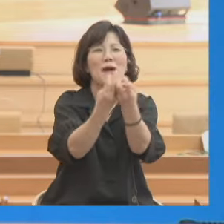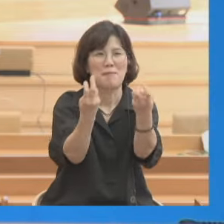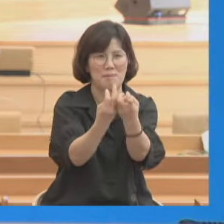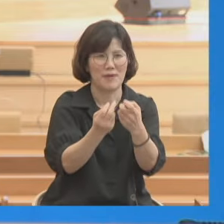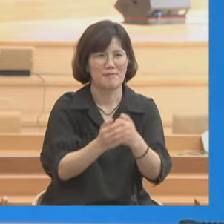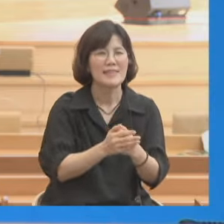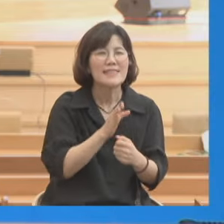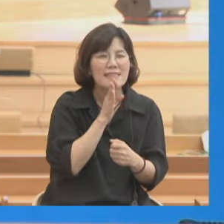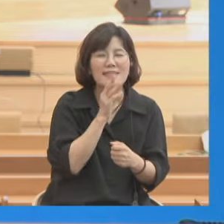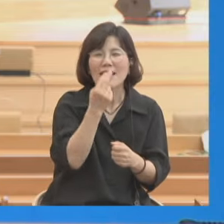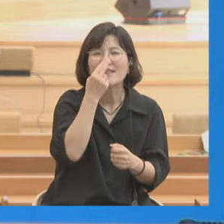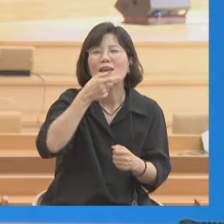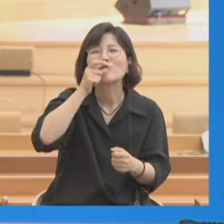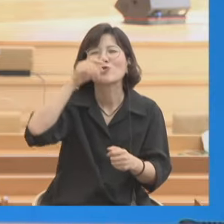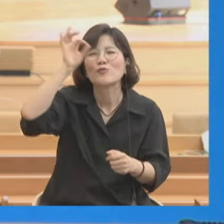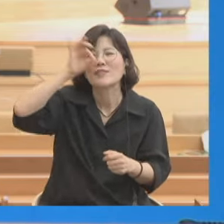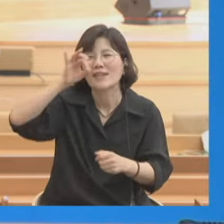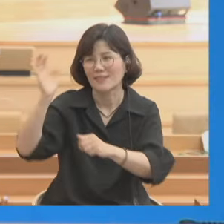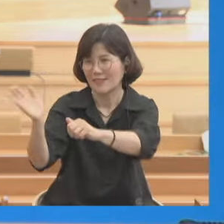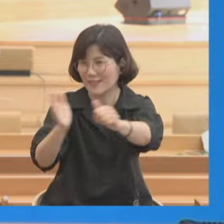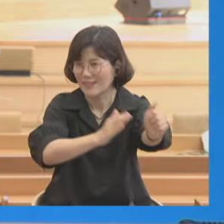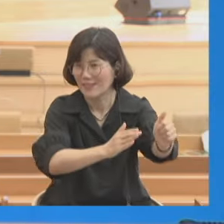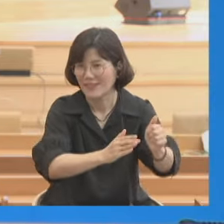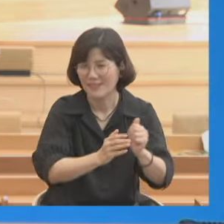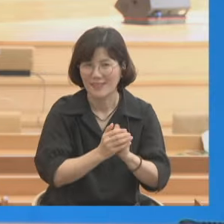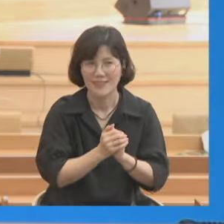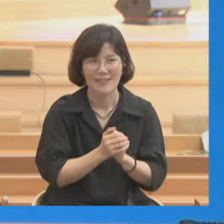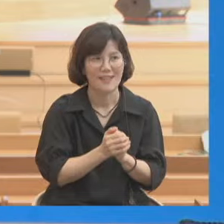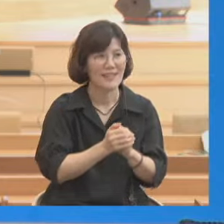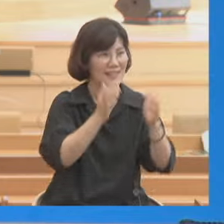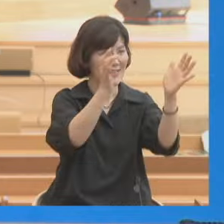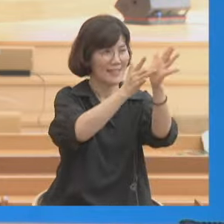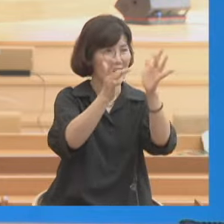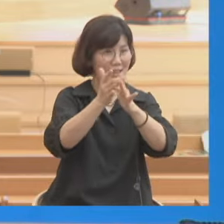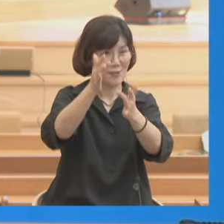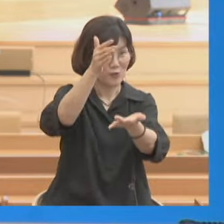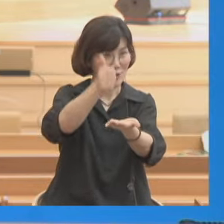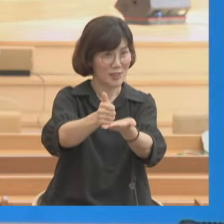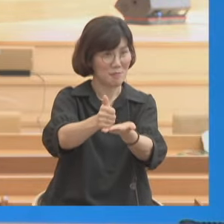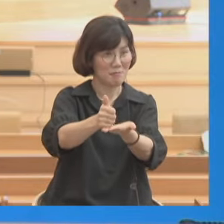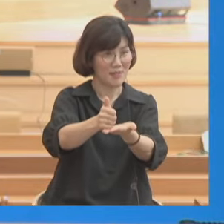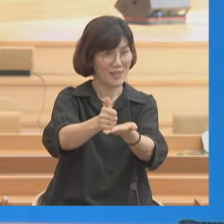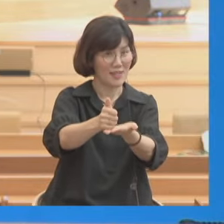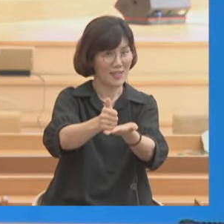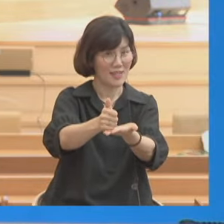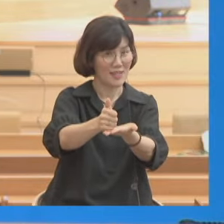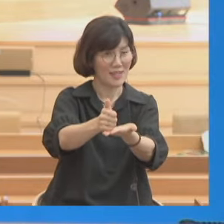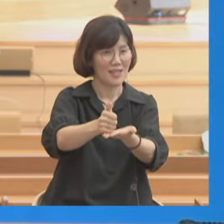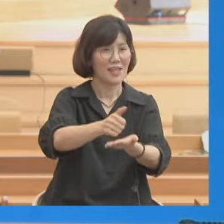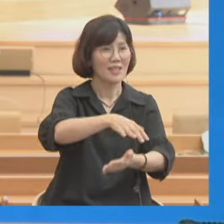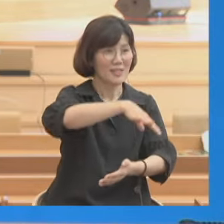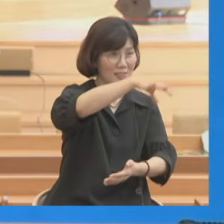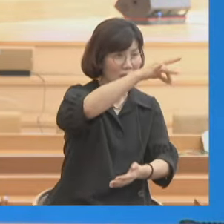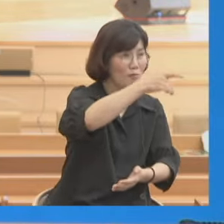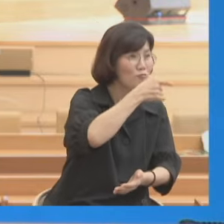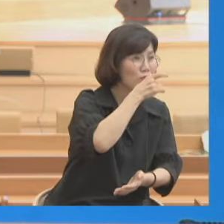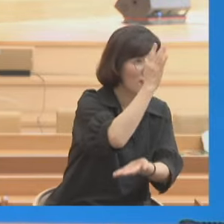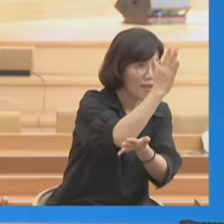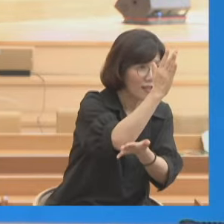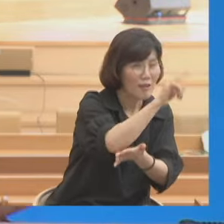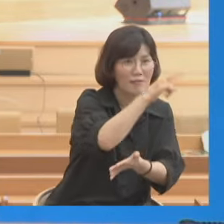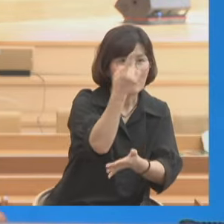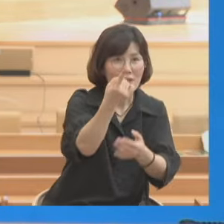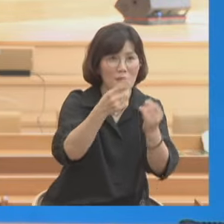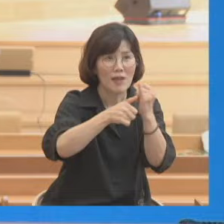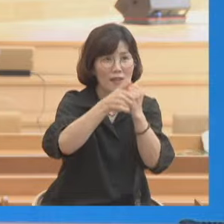진짜 생수를 찾으십시오. 어디에서? 자, 예수님이 생뚱맞다 그랬어요. 처음에 물 얘기 꺼내다가 남자 얘기를